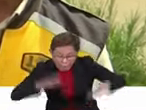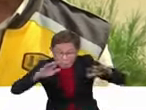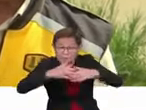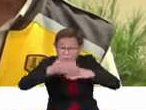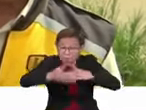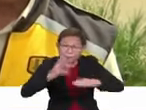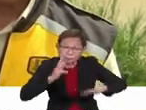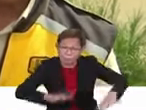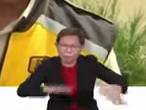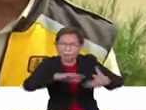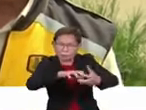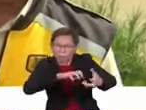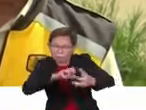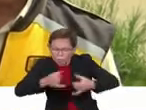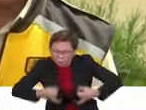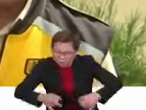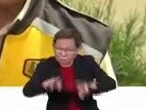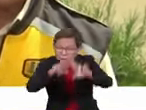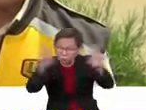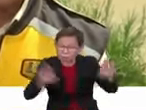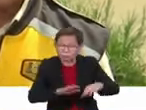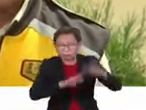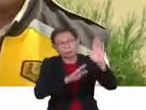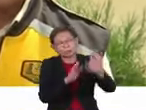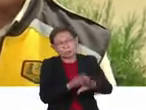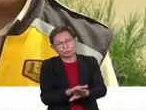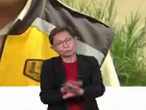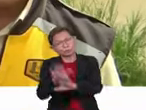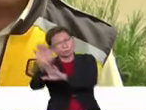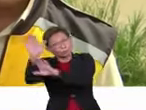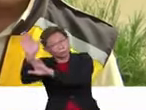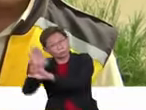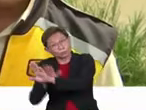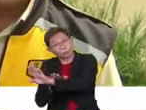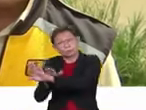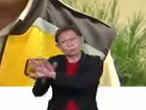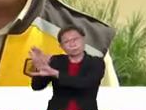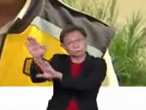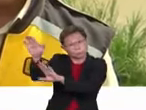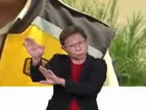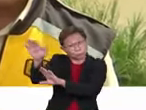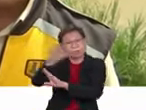kejadian termasuklah kerosakan jalan, cerun dan